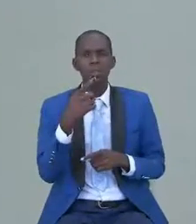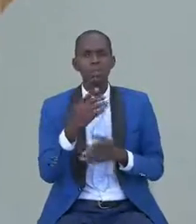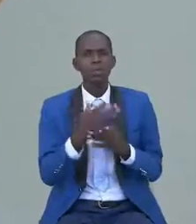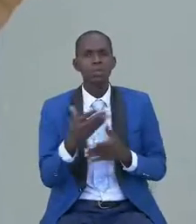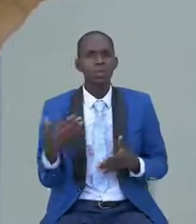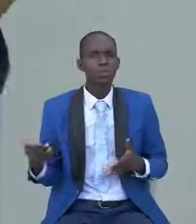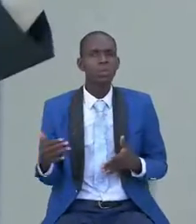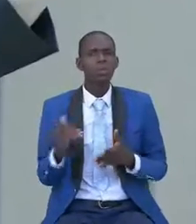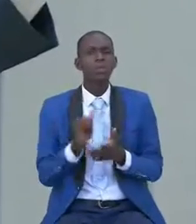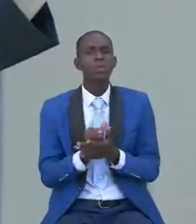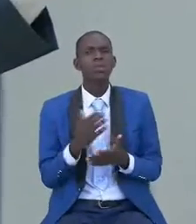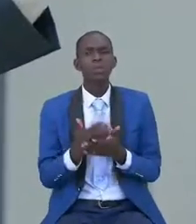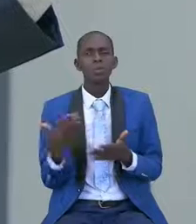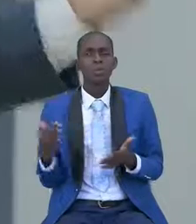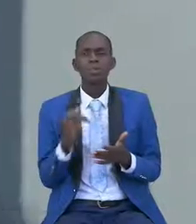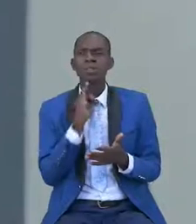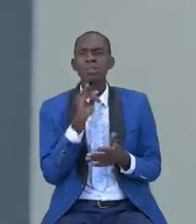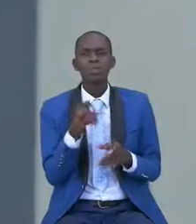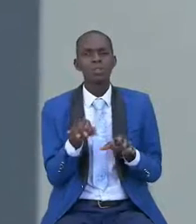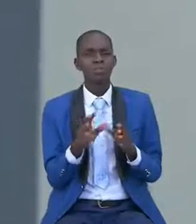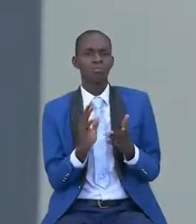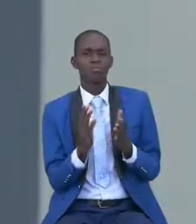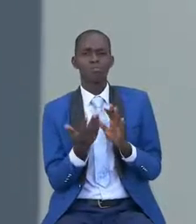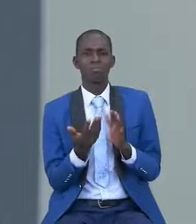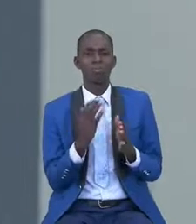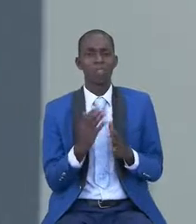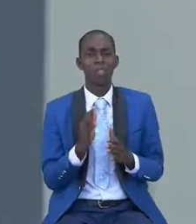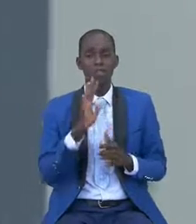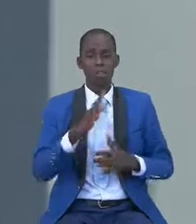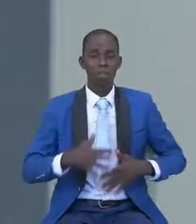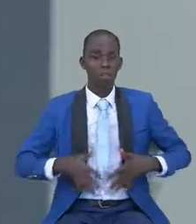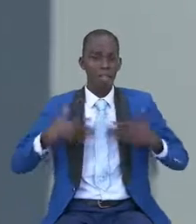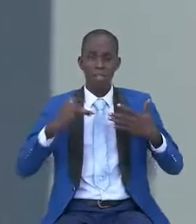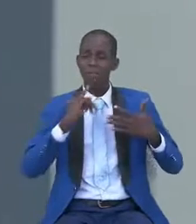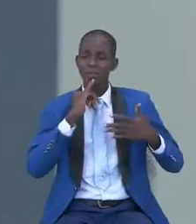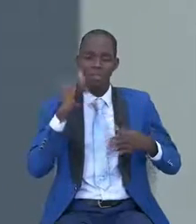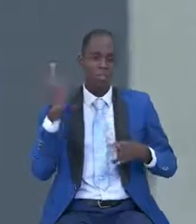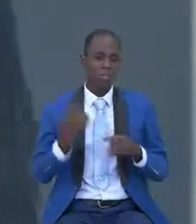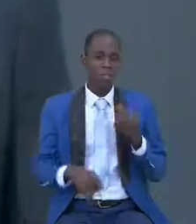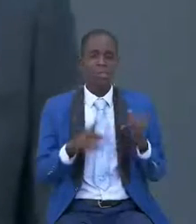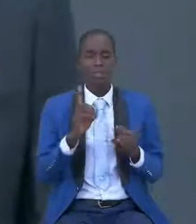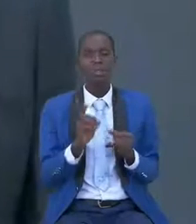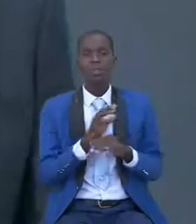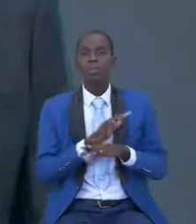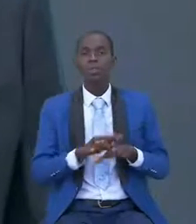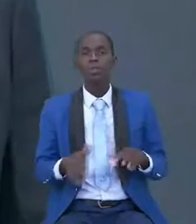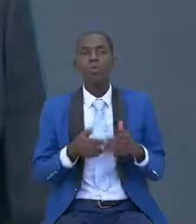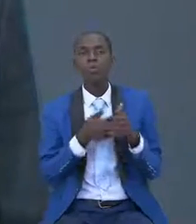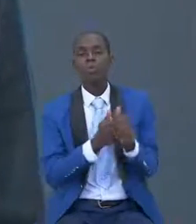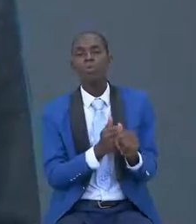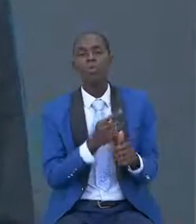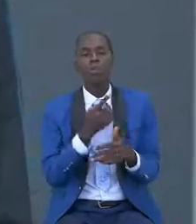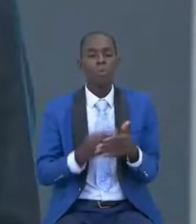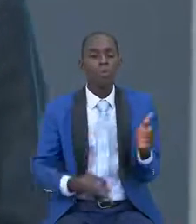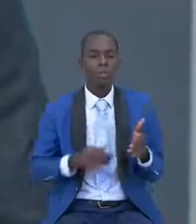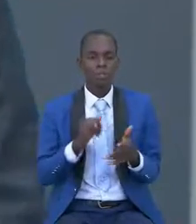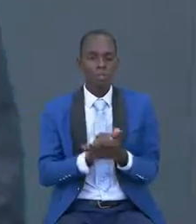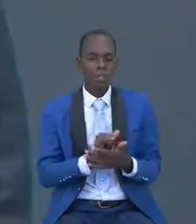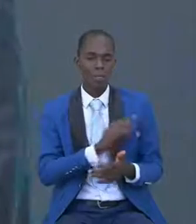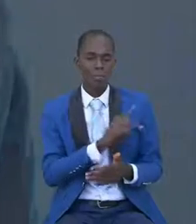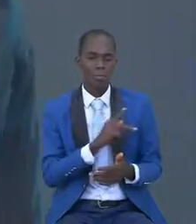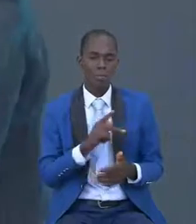quelque chose, c'est comme si la vie est terminée. Ne suis pas ce que cette personnalité t'a